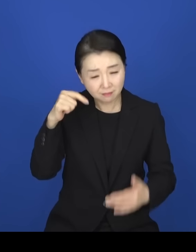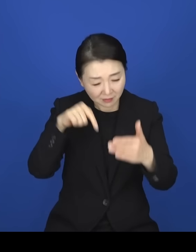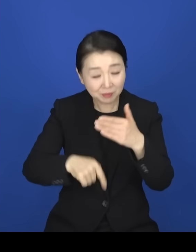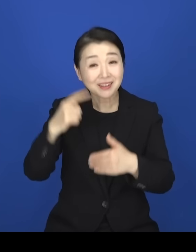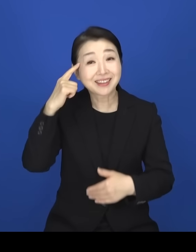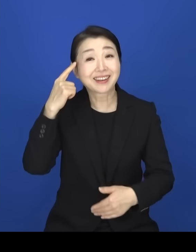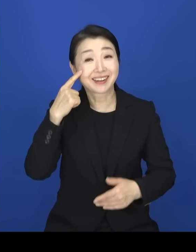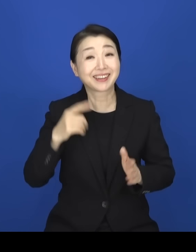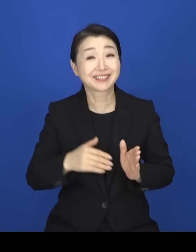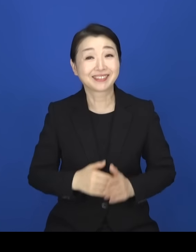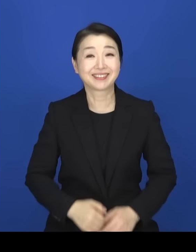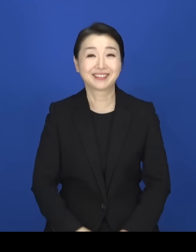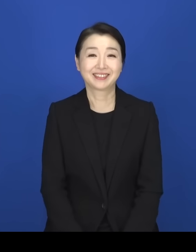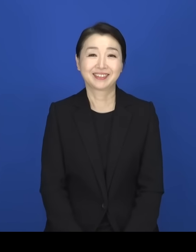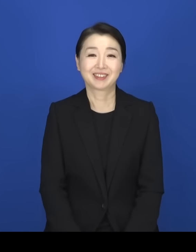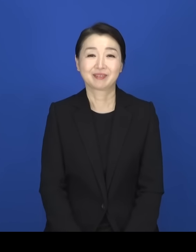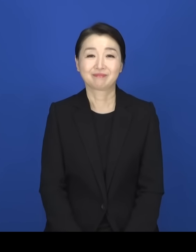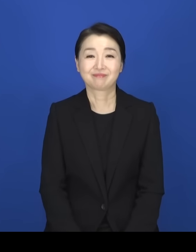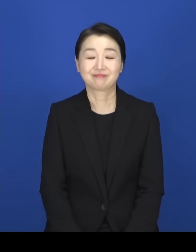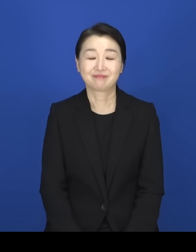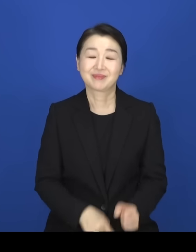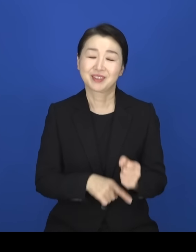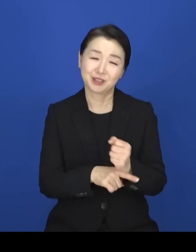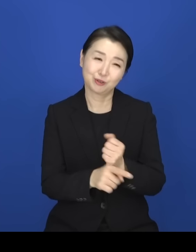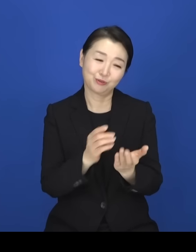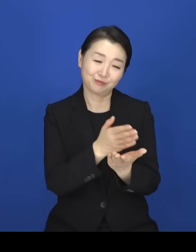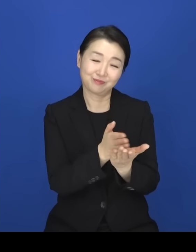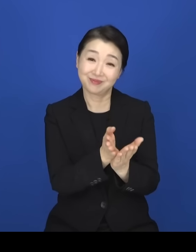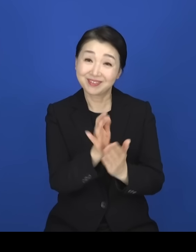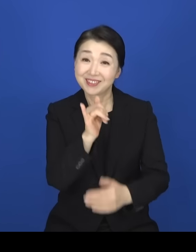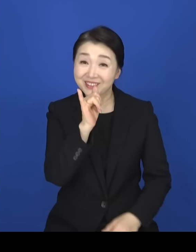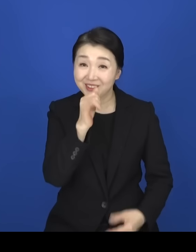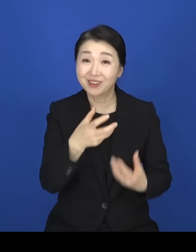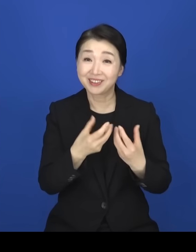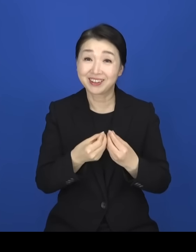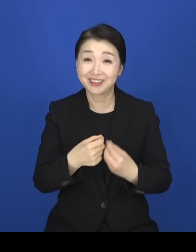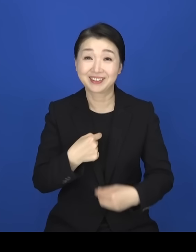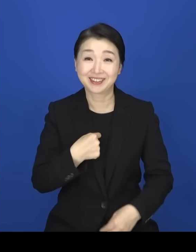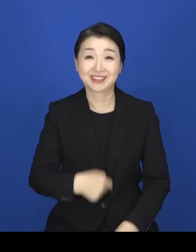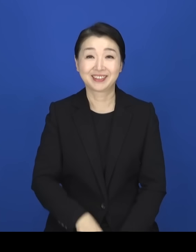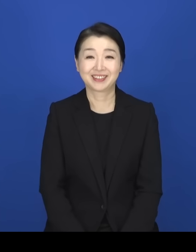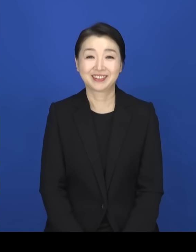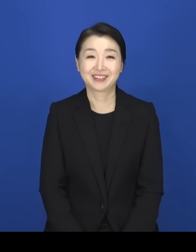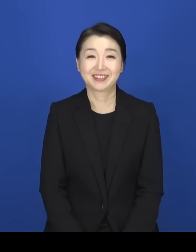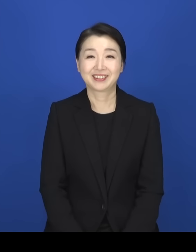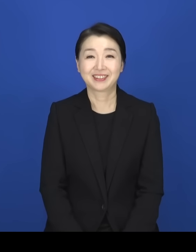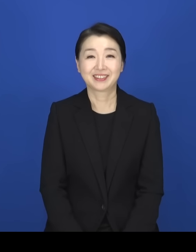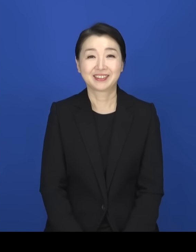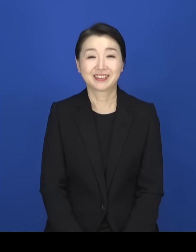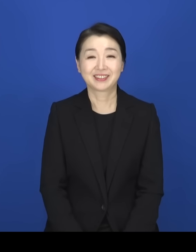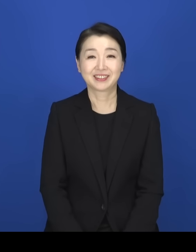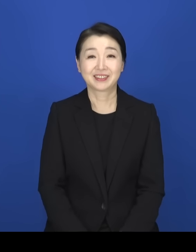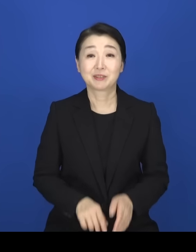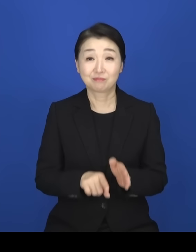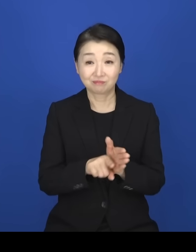예. 여러 가지 이유가 있더라고요. 뭐 예를 들어서 제가 뭔가 신앙적으로